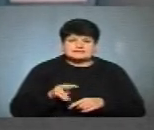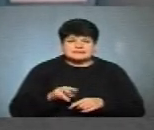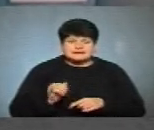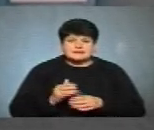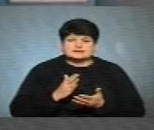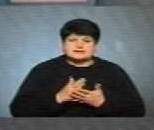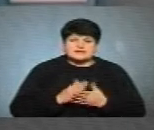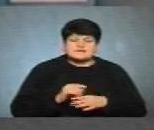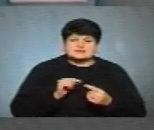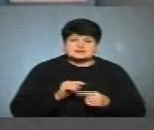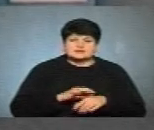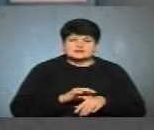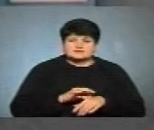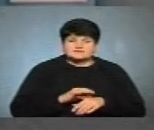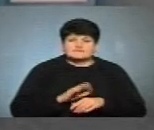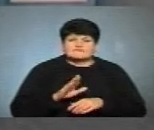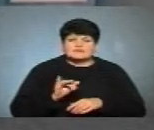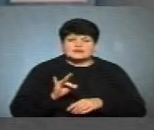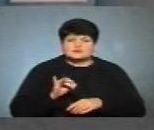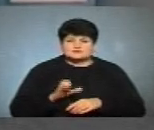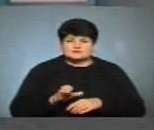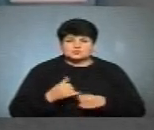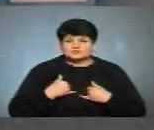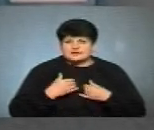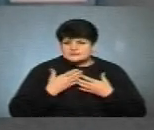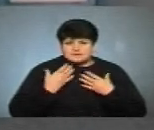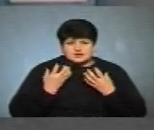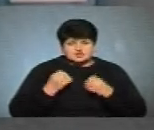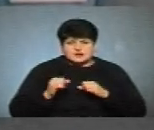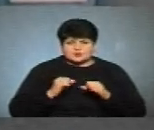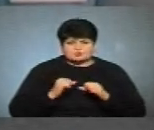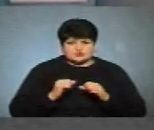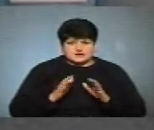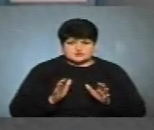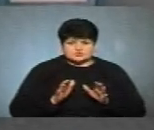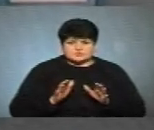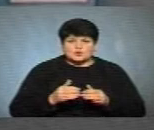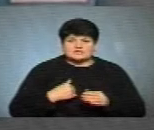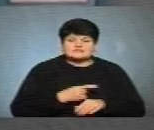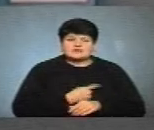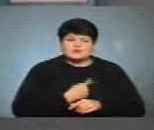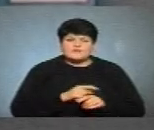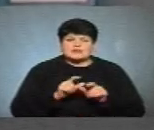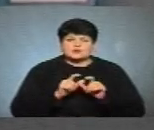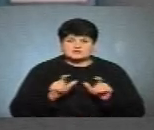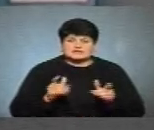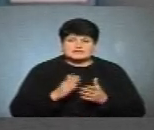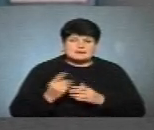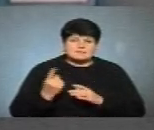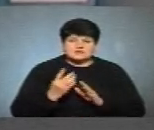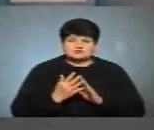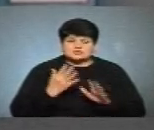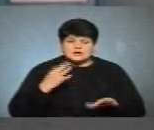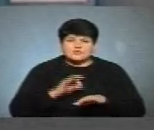чи наявність вірусу COVID-19. Ну, в нас нема ще такого розпорядження, але в нас в лікувальних установах є, в першу чергу, як